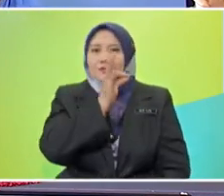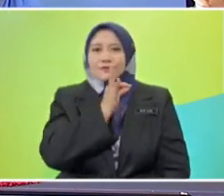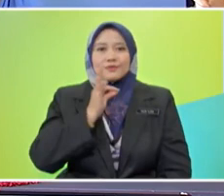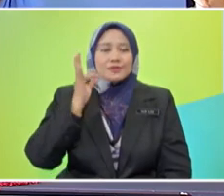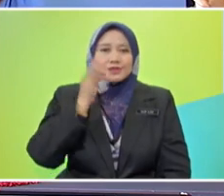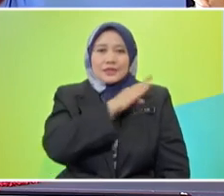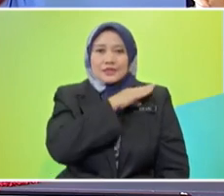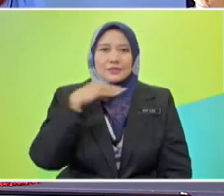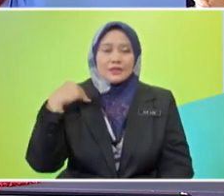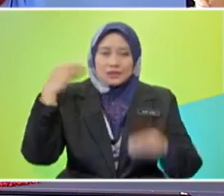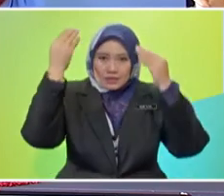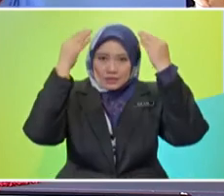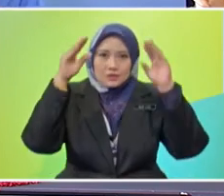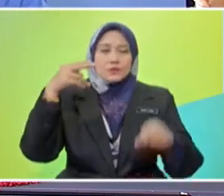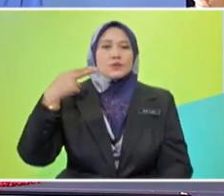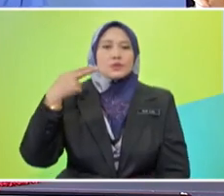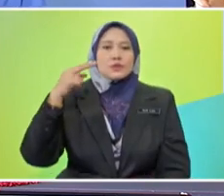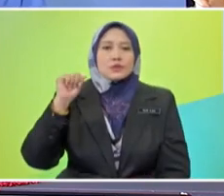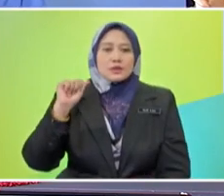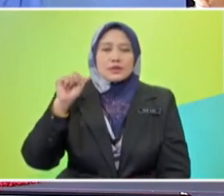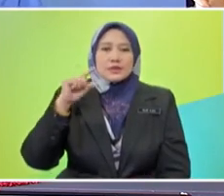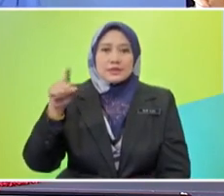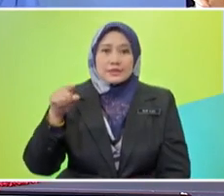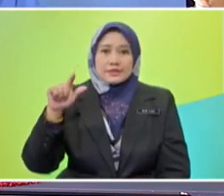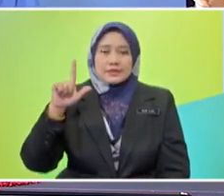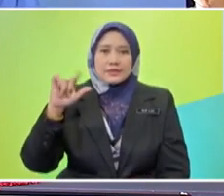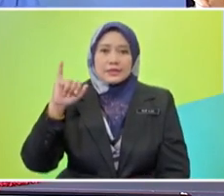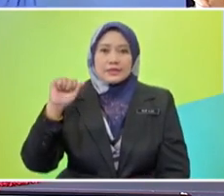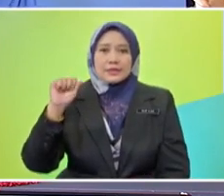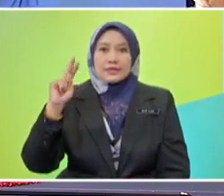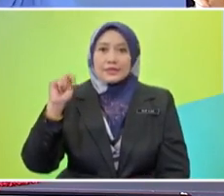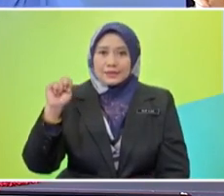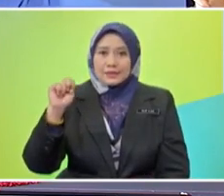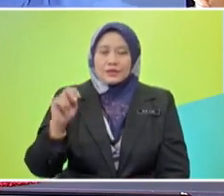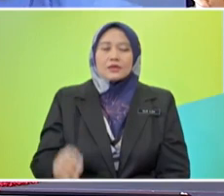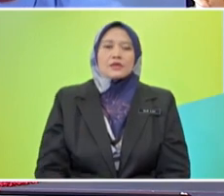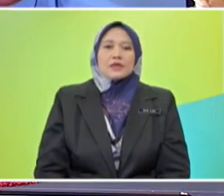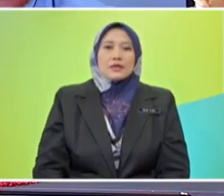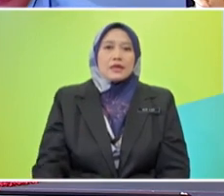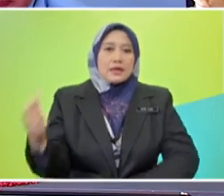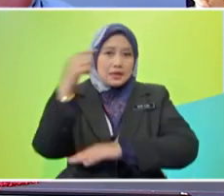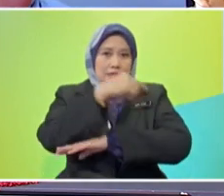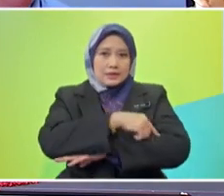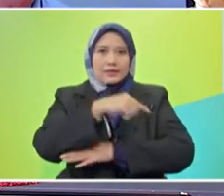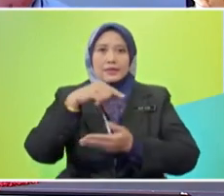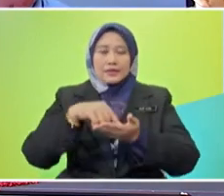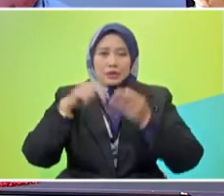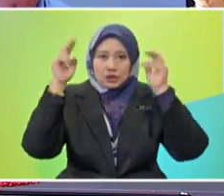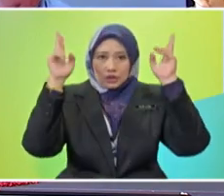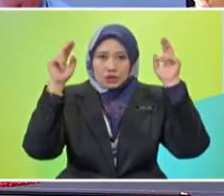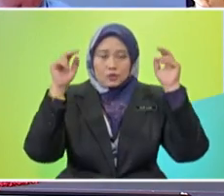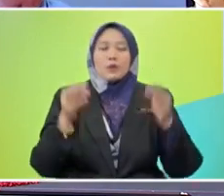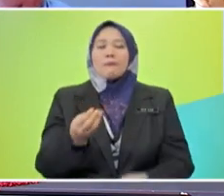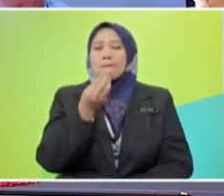daripada SK2 Taman Selayang Gombak Selangor. Hari ini kita belajar tentang bahasa Melayu tahap 1, makanan